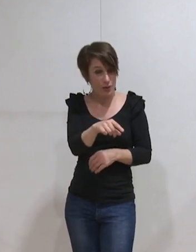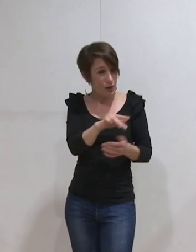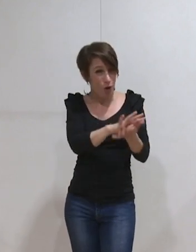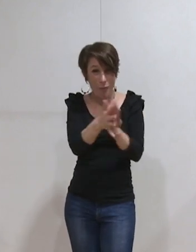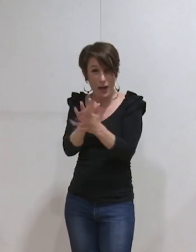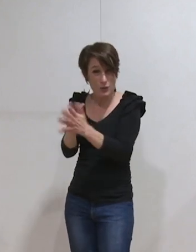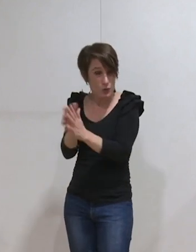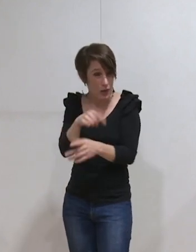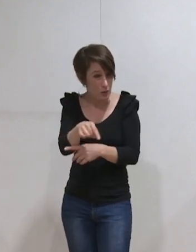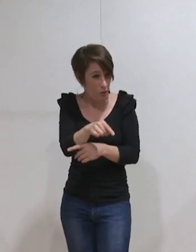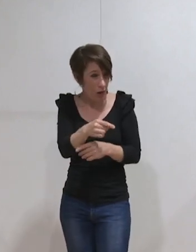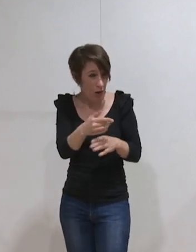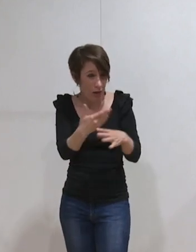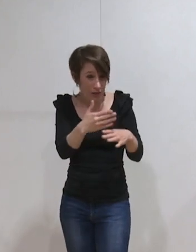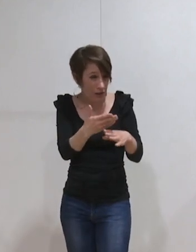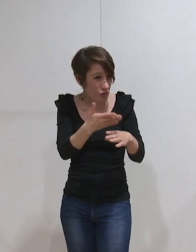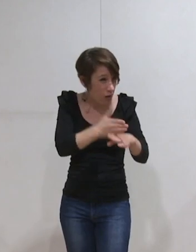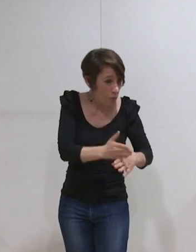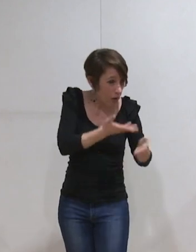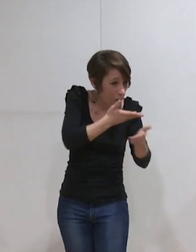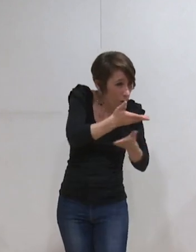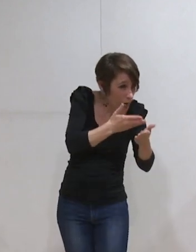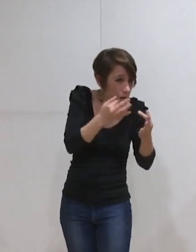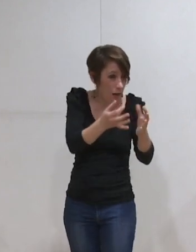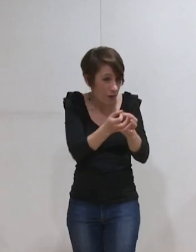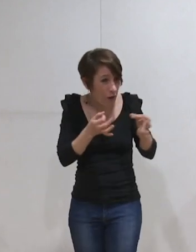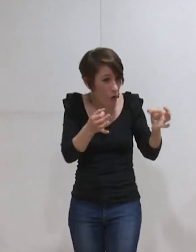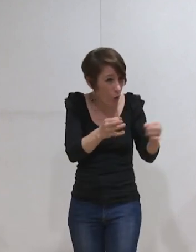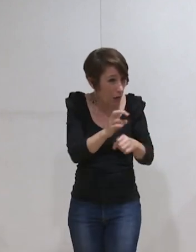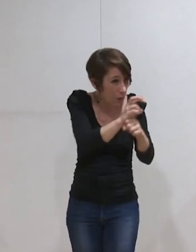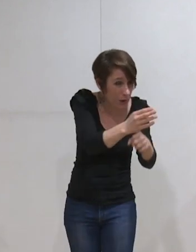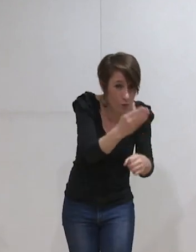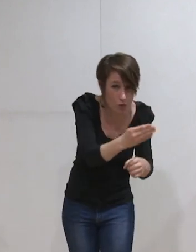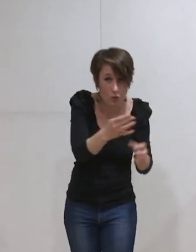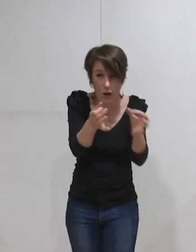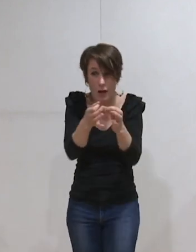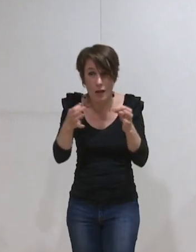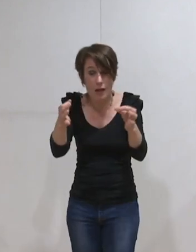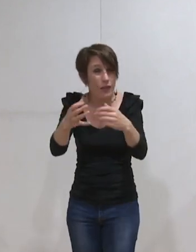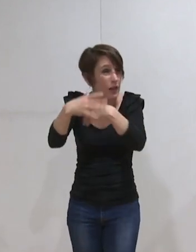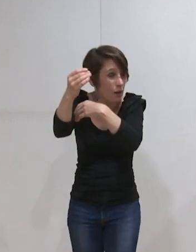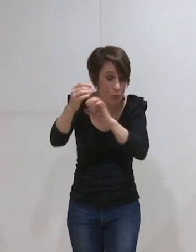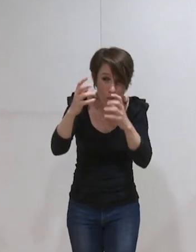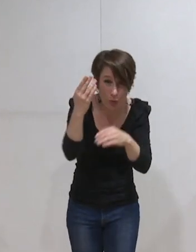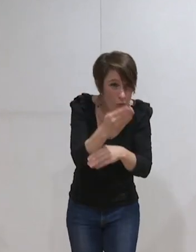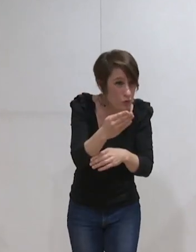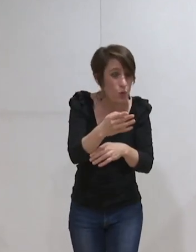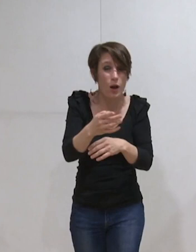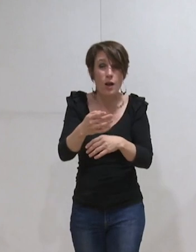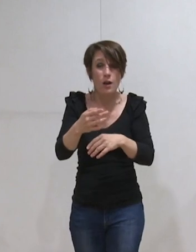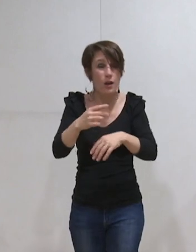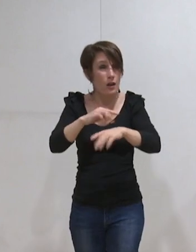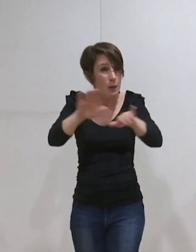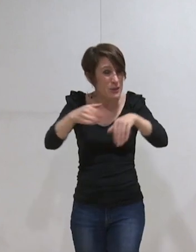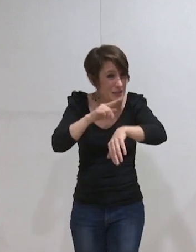leurs problématiques déjà de locaux de terrain de créneau de piscine de créneau de